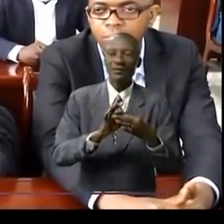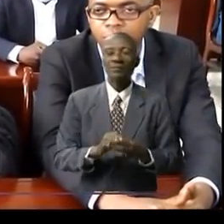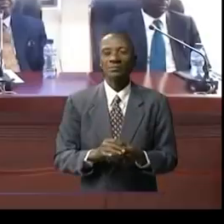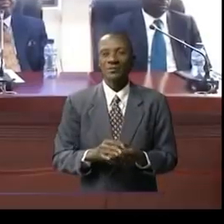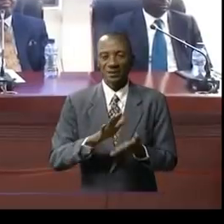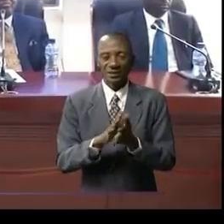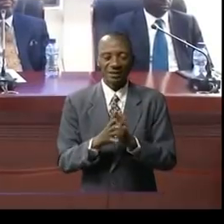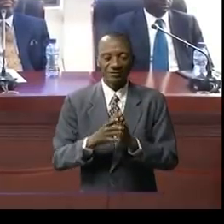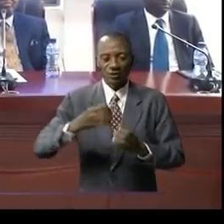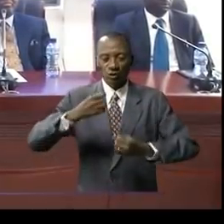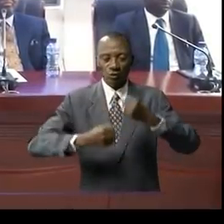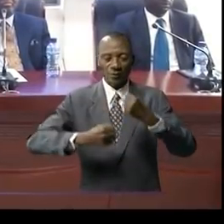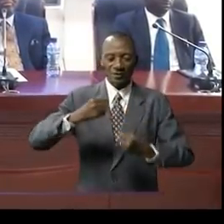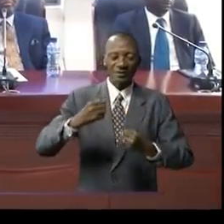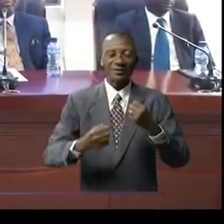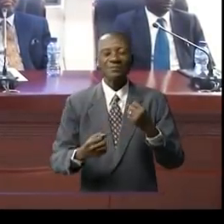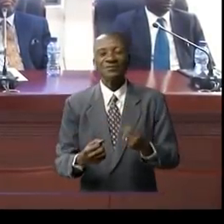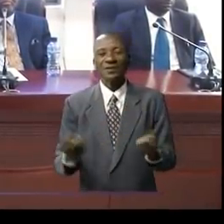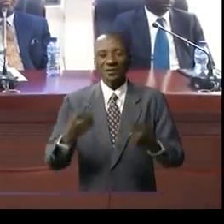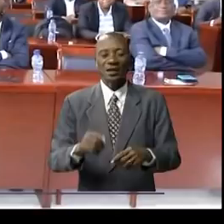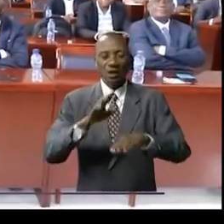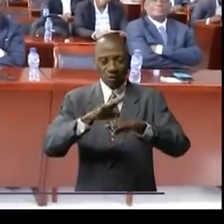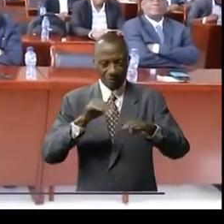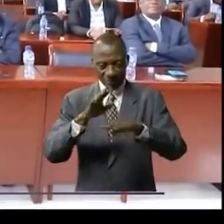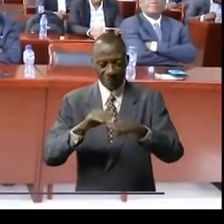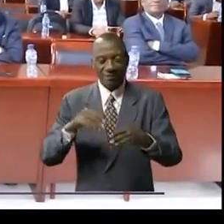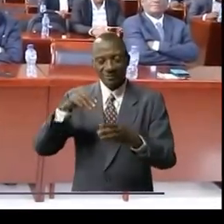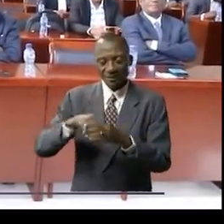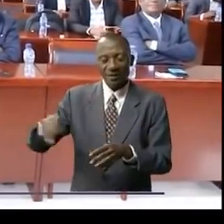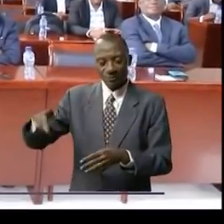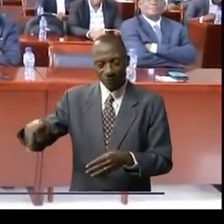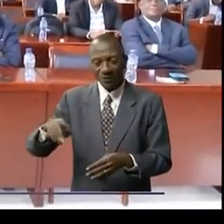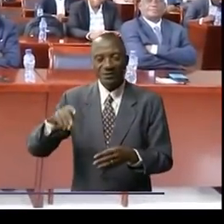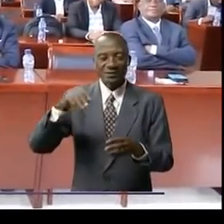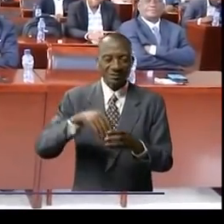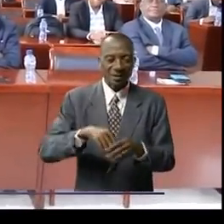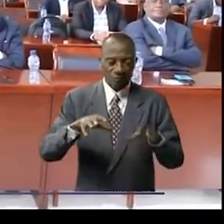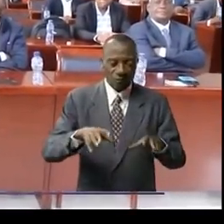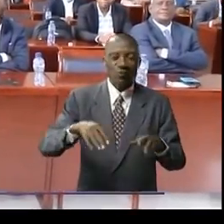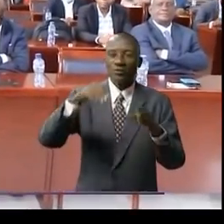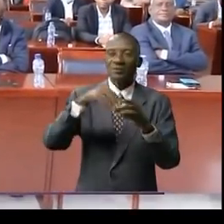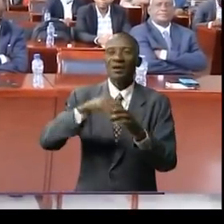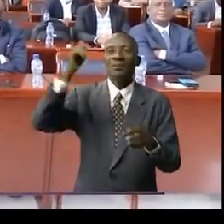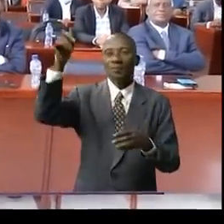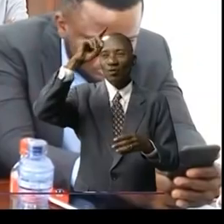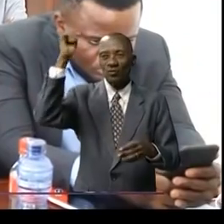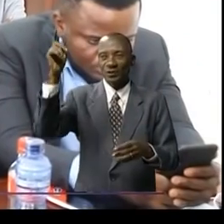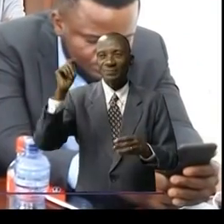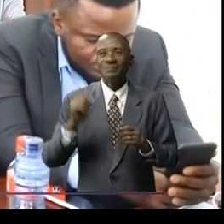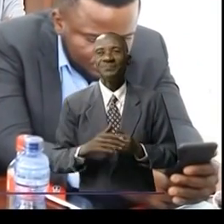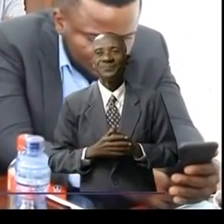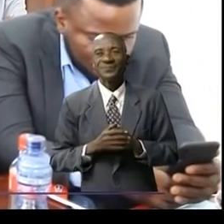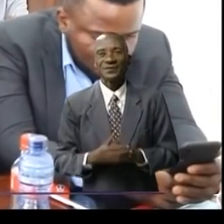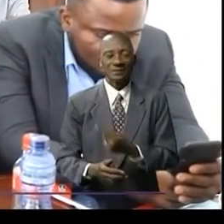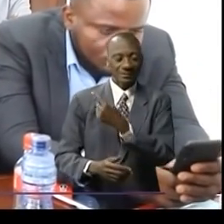compétitifs dans les différents appels d'offres au niveau provincial, national et international. Occasion pour Charles